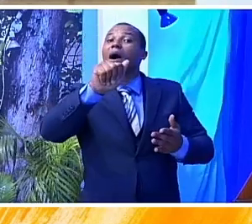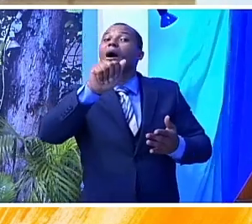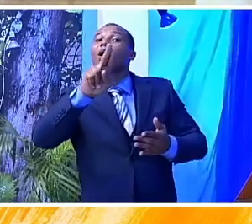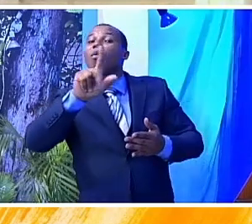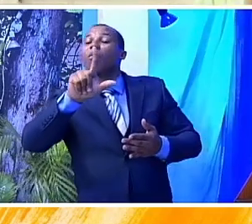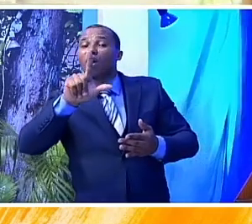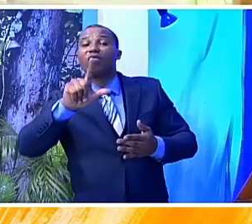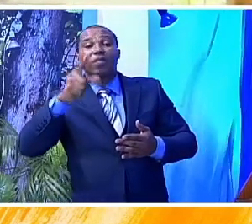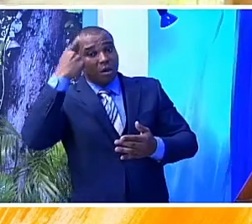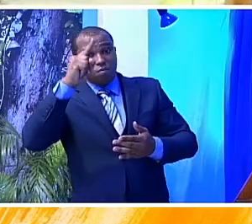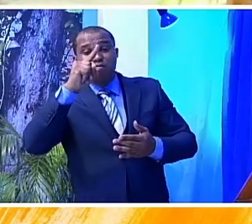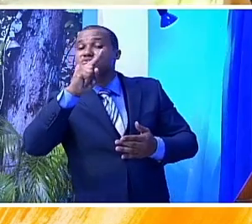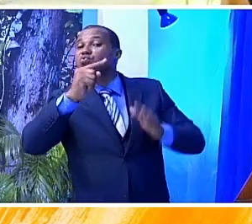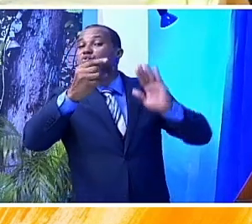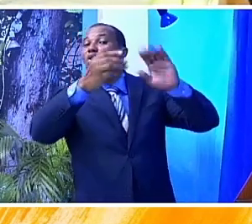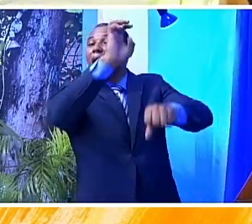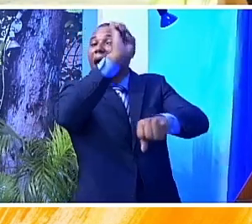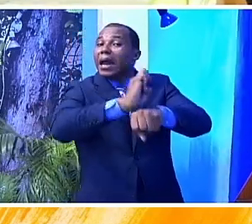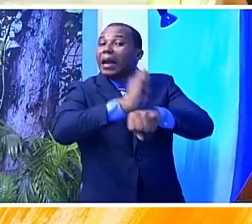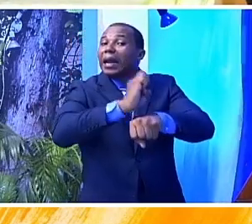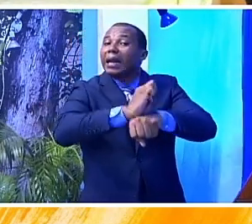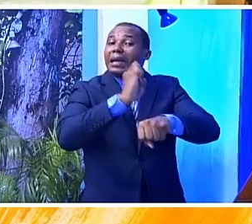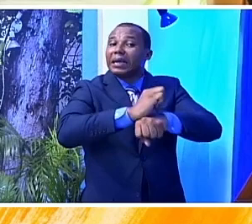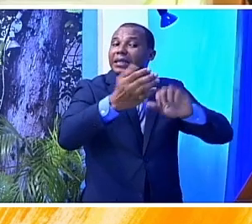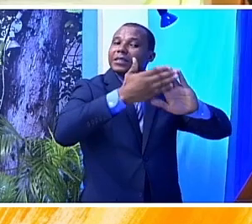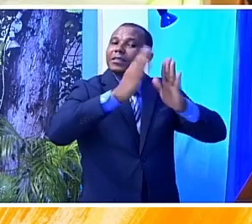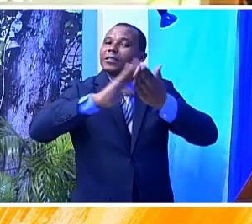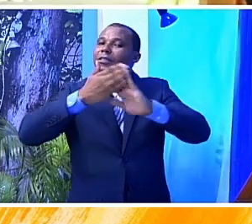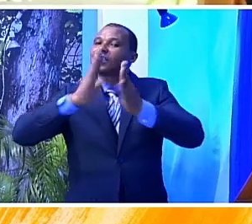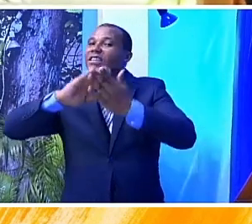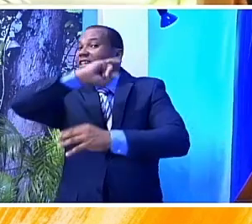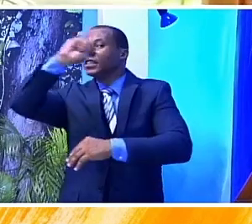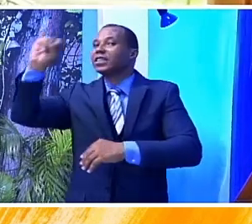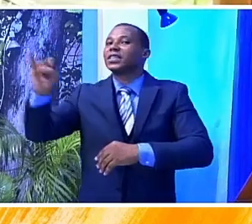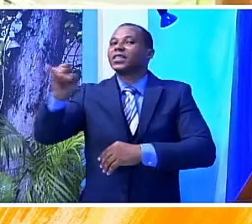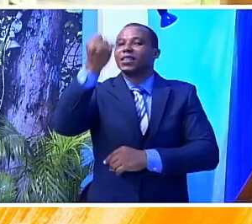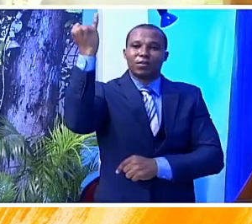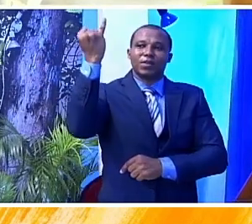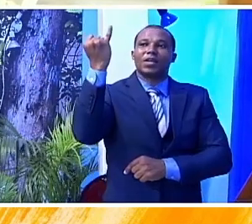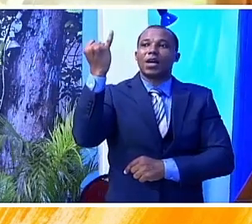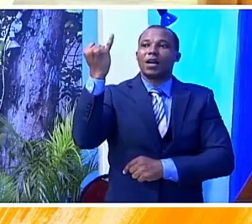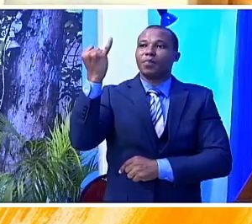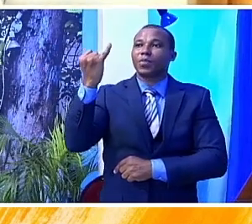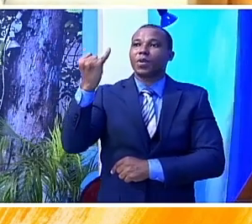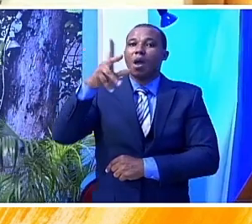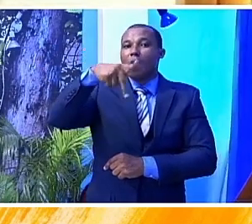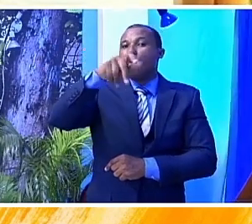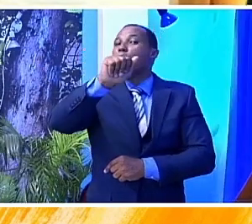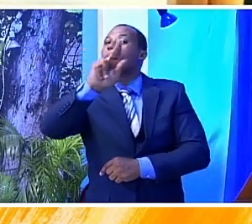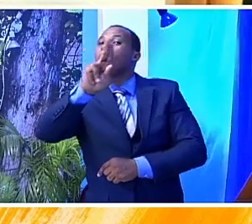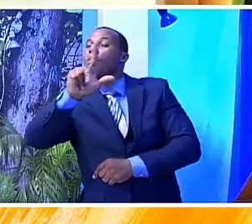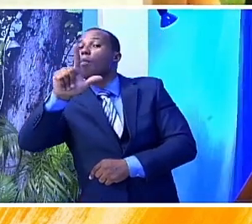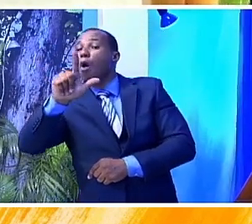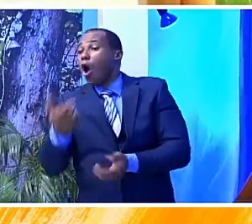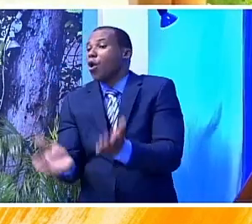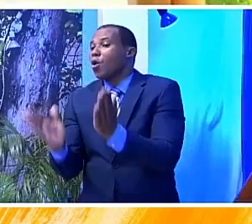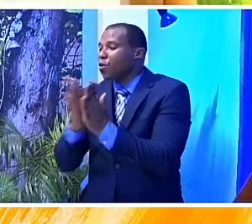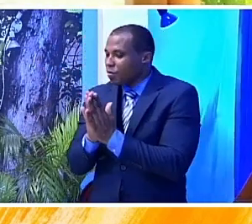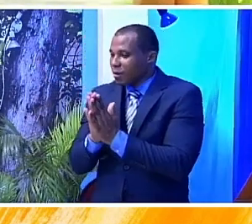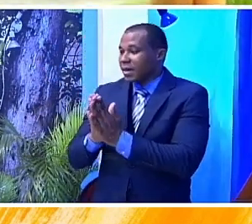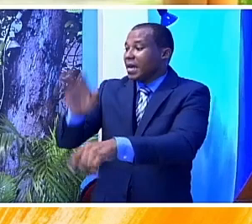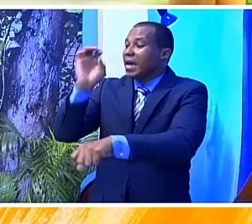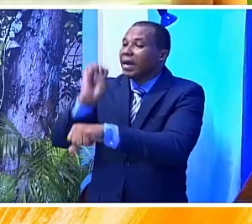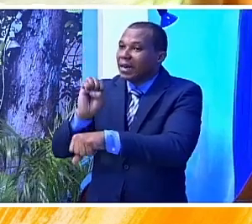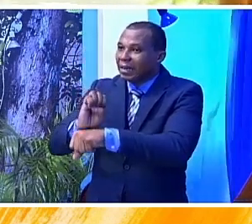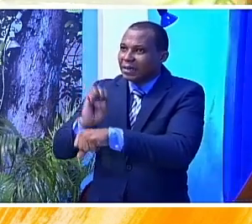Jérusalem l'église Jérusalem te gen problème et bien li mande l'église qui nan Macédoine yo l'église qui